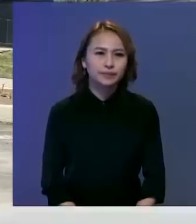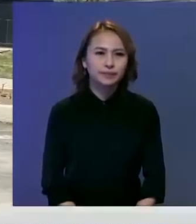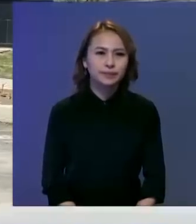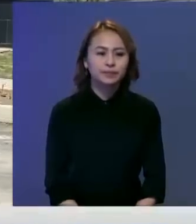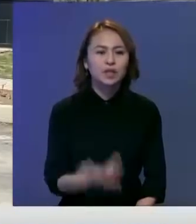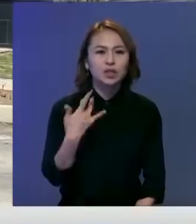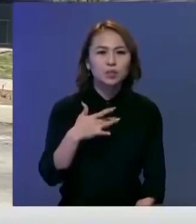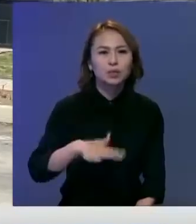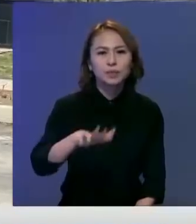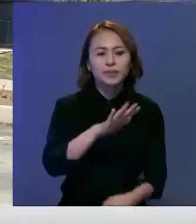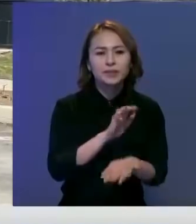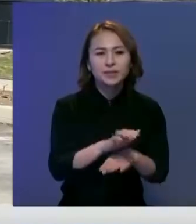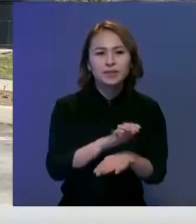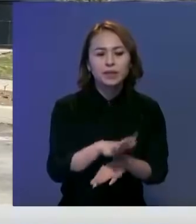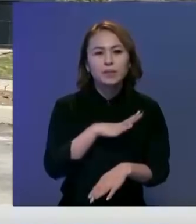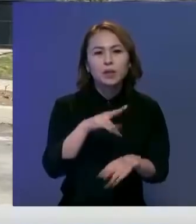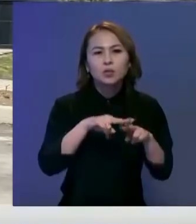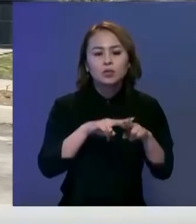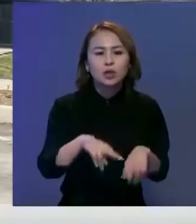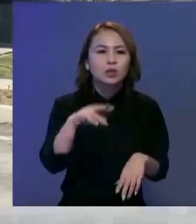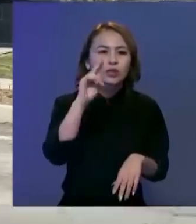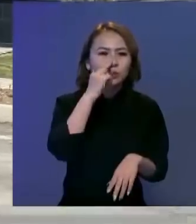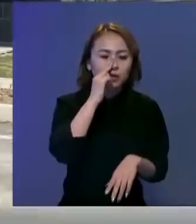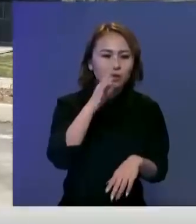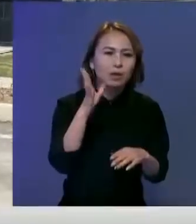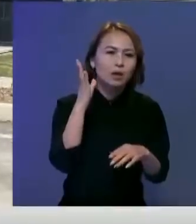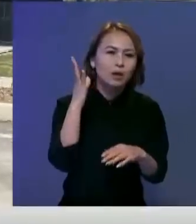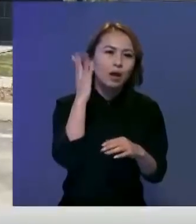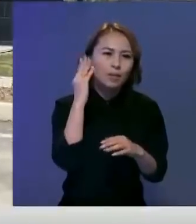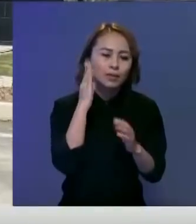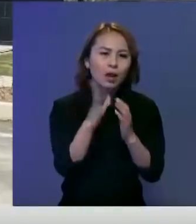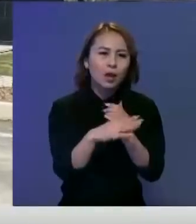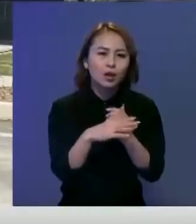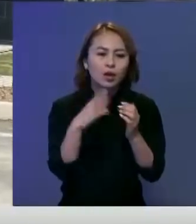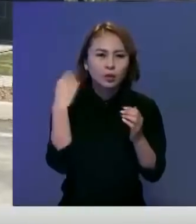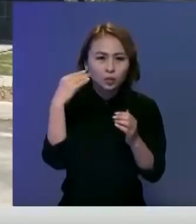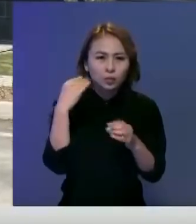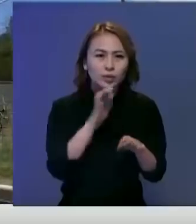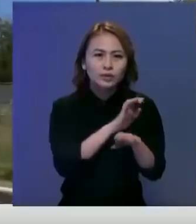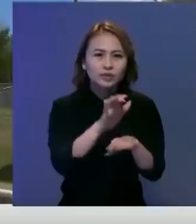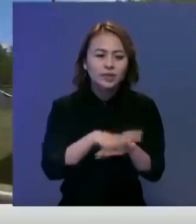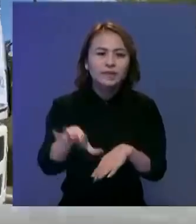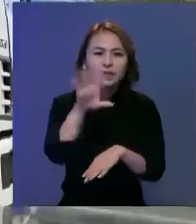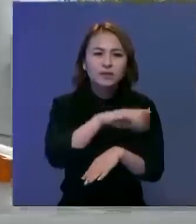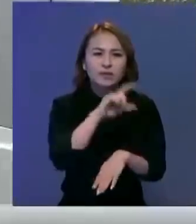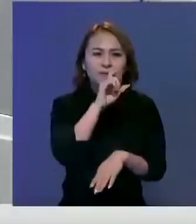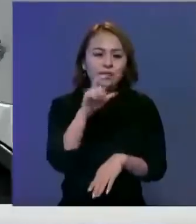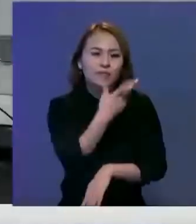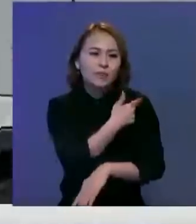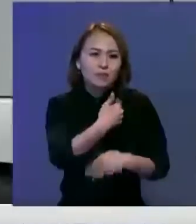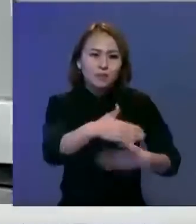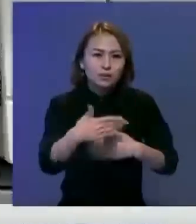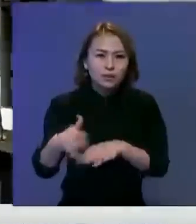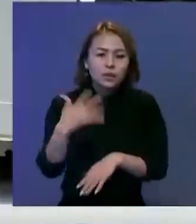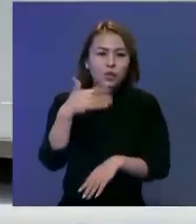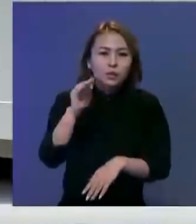Жамбылда шығарылған екпелер Нұрсултан Алматы, Шымкент, Ақтөбе сияқты үлкен қалаларға жөн өтілді. Вакцина арнайы қаптарға жеткізілет. Қадыр